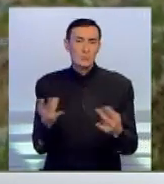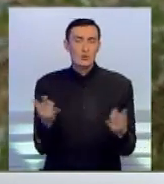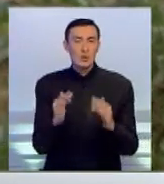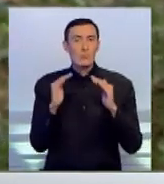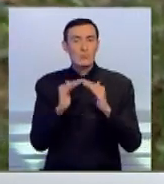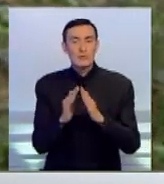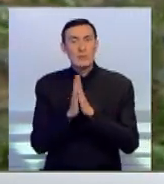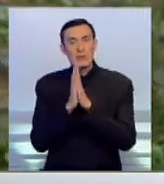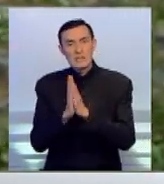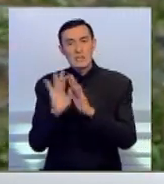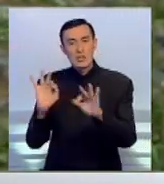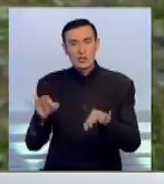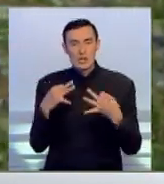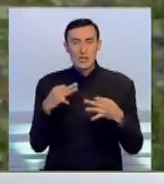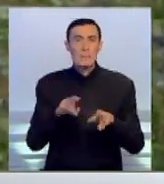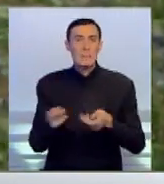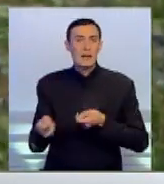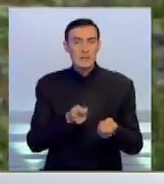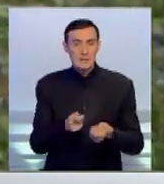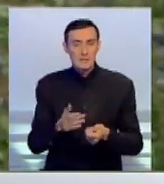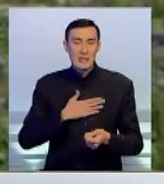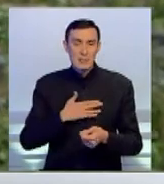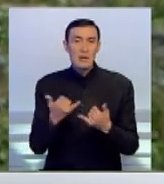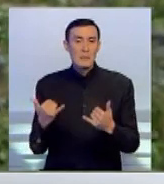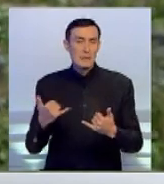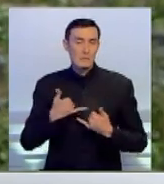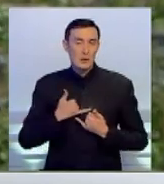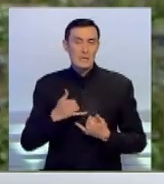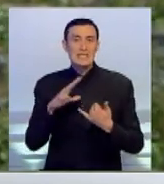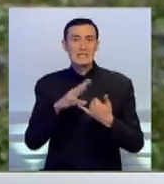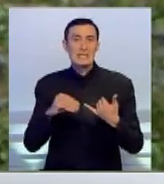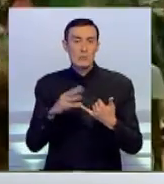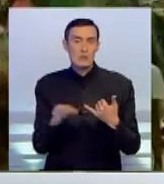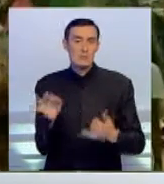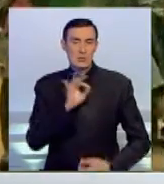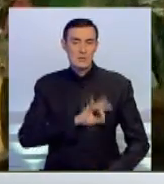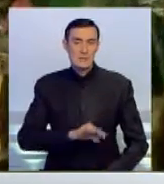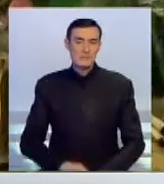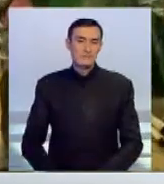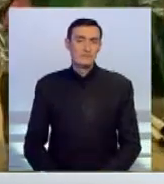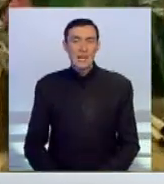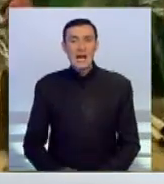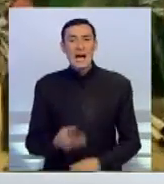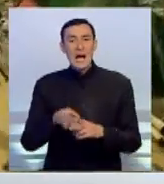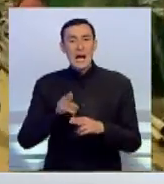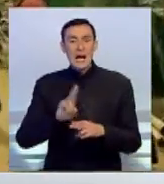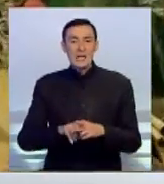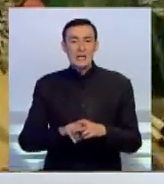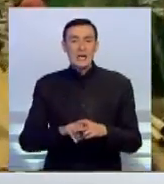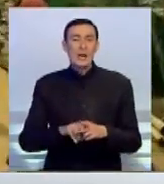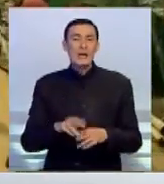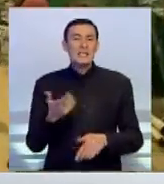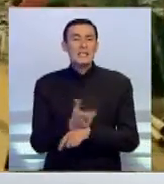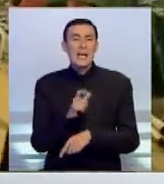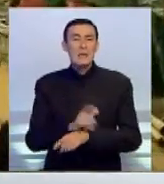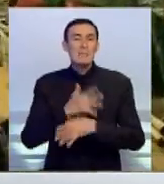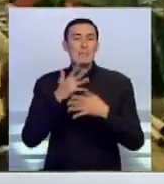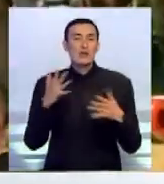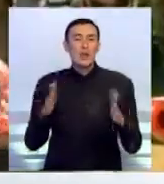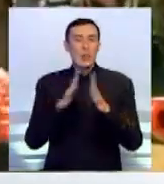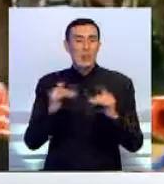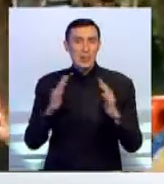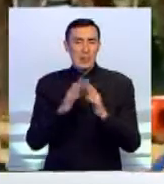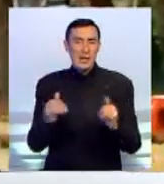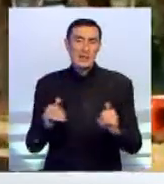убежище, и попросил разрешения у правительства. Оно позволило использовать землю. А это Кутупаланг, самый большой лагерь для